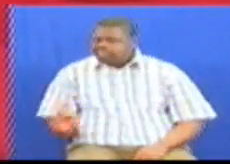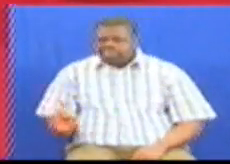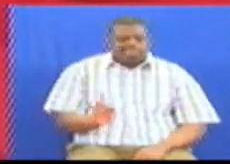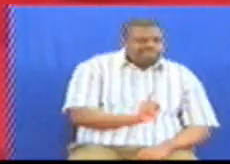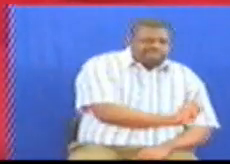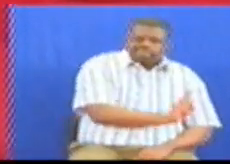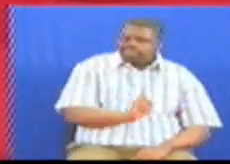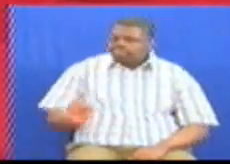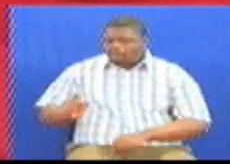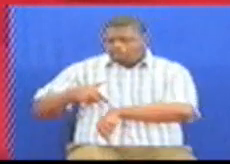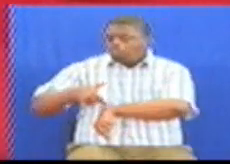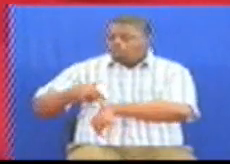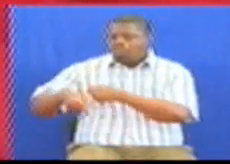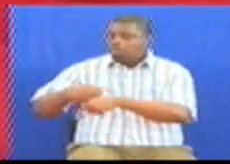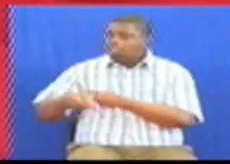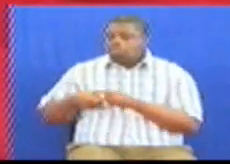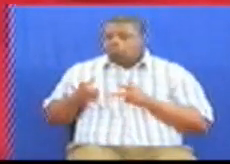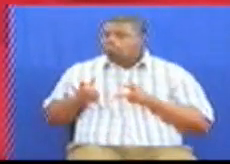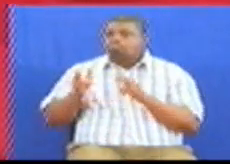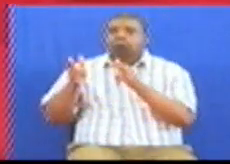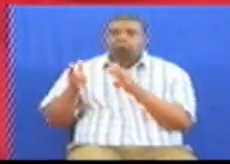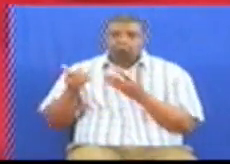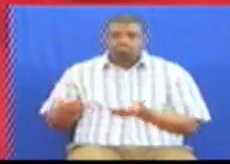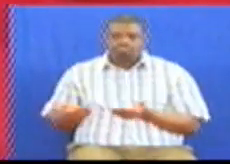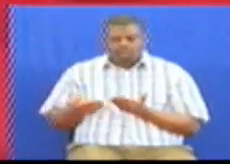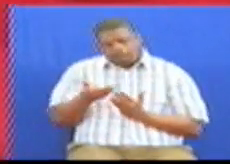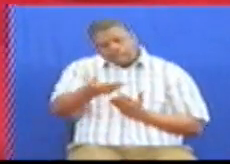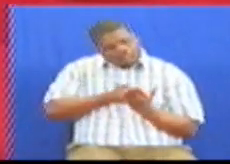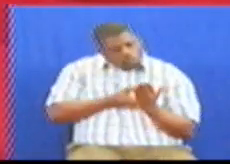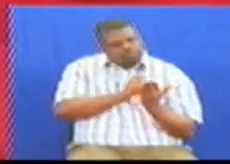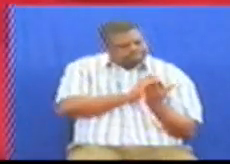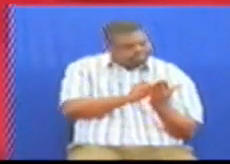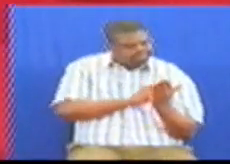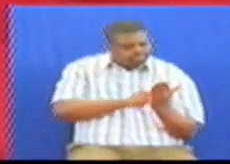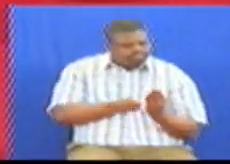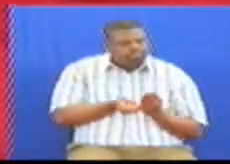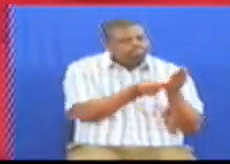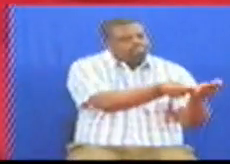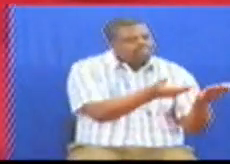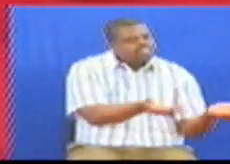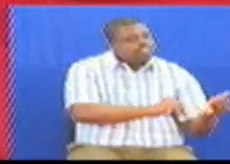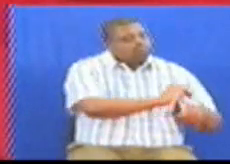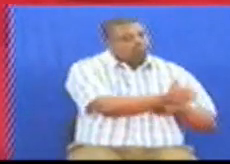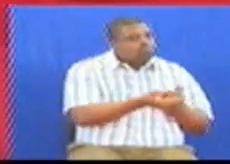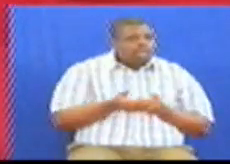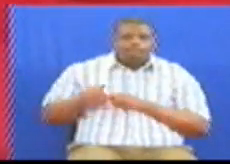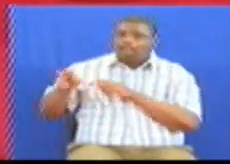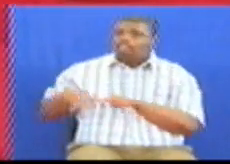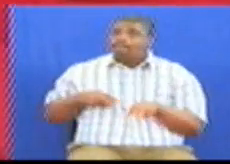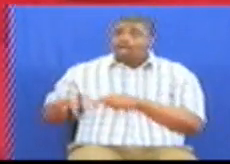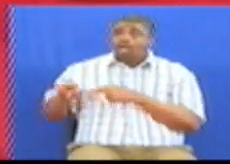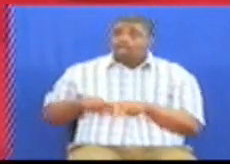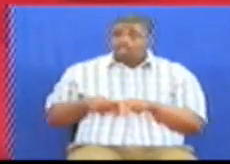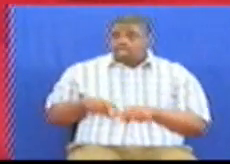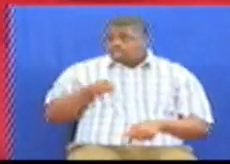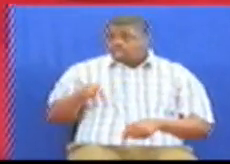wizara ya fedha na tuambia mradi umepitwa na wakati. Tumeandika barua TAMISEMI kutaka warinyo mkataba. Birmingham tayari wamesharinyo mkataba na wao ndio